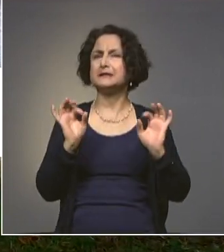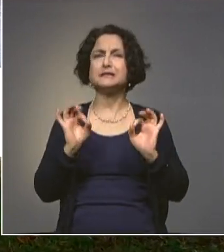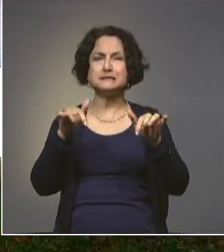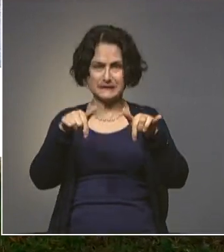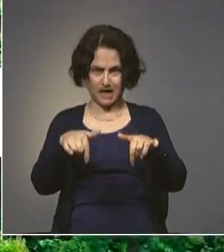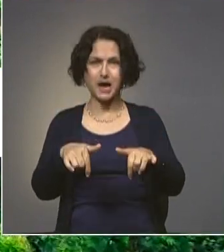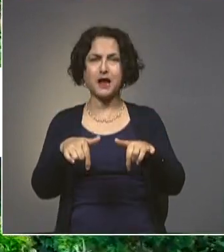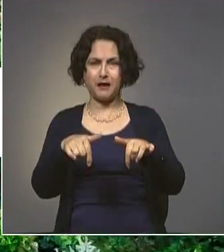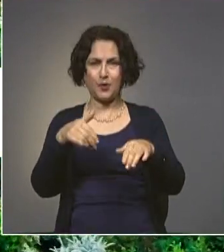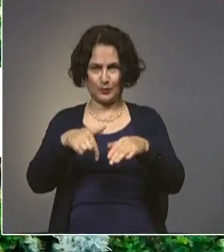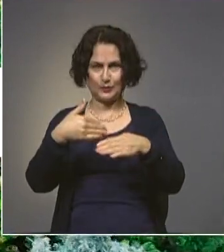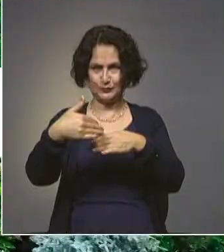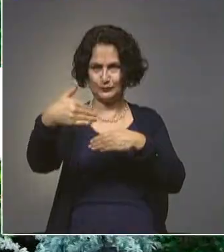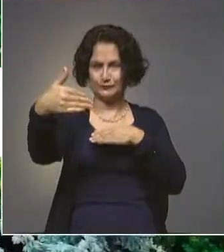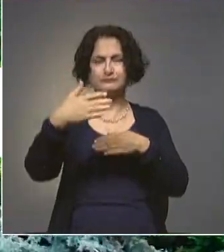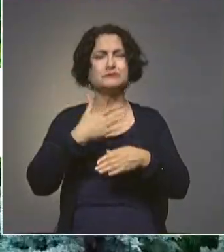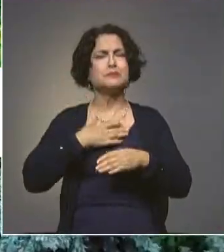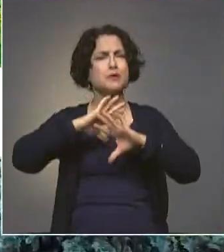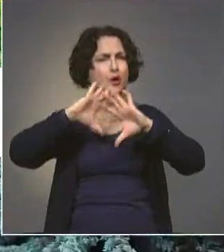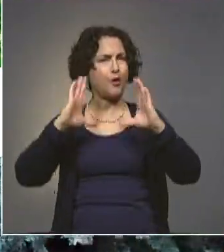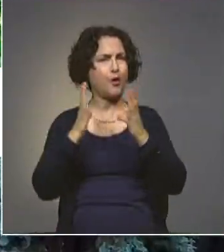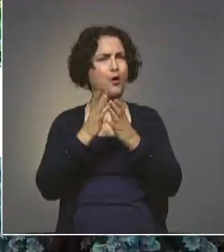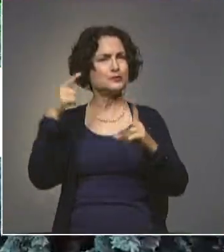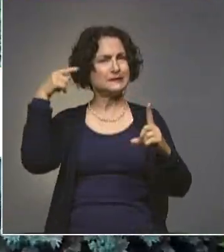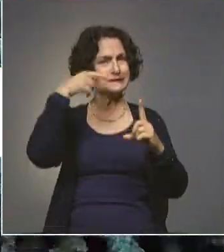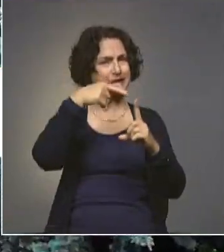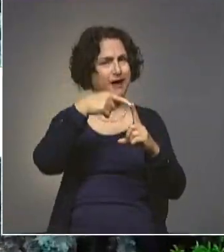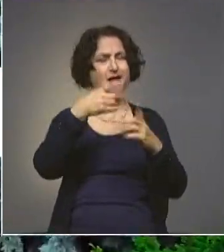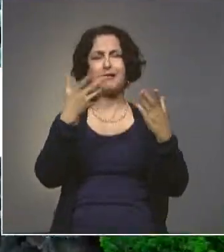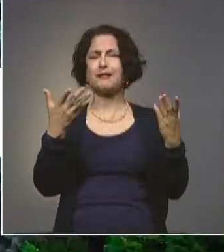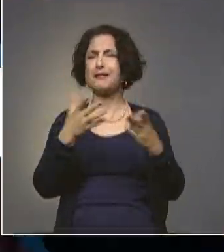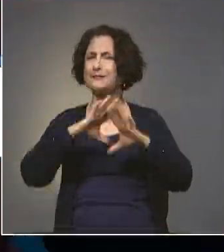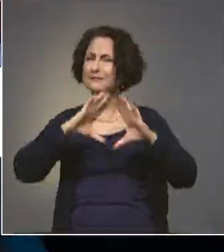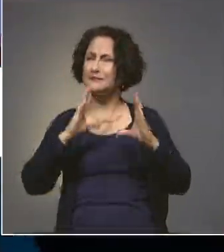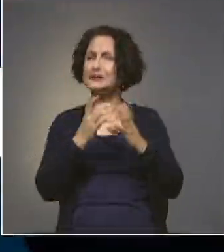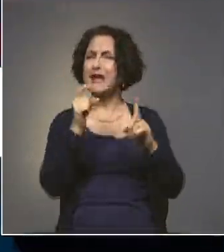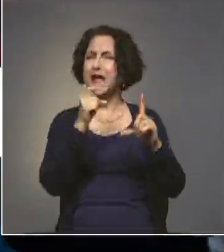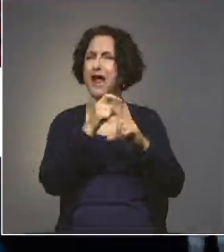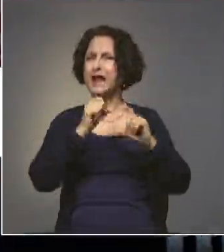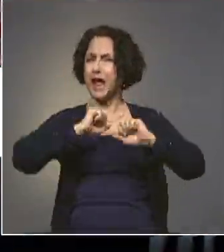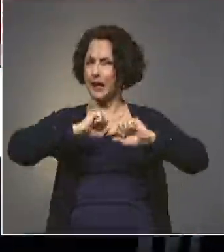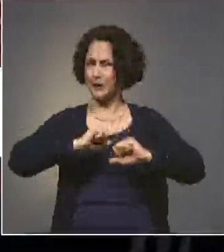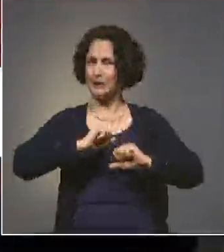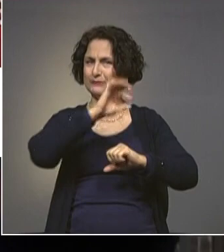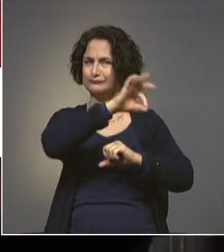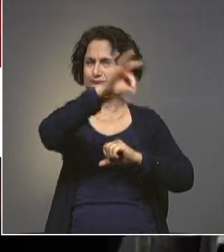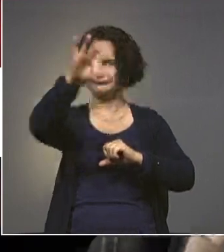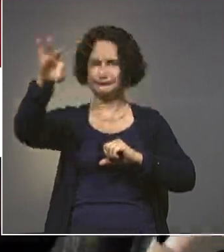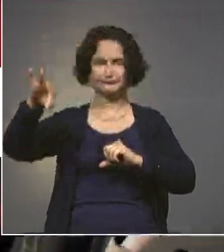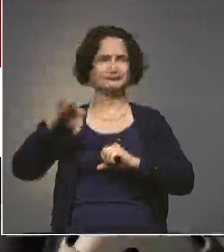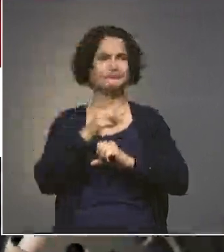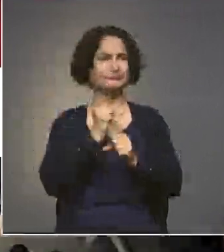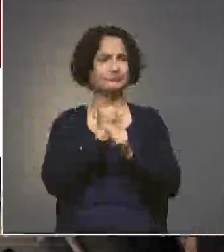е такава, че ние имаме обща мисия, която сме изработили заедно с всички ректори. Общата мисия